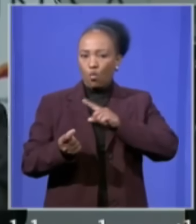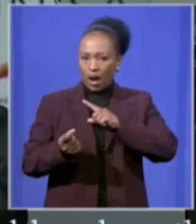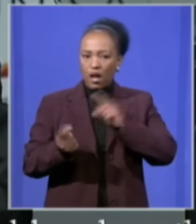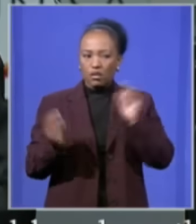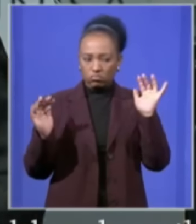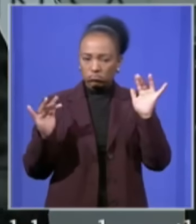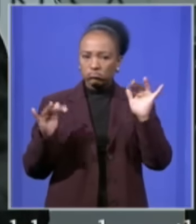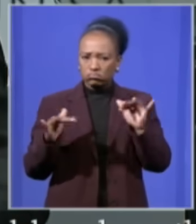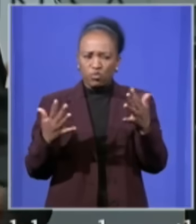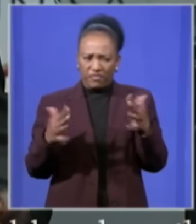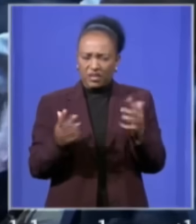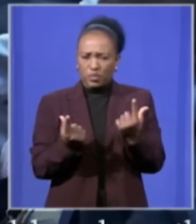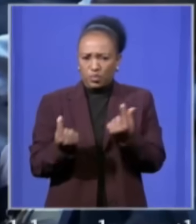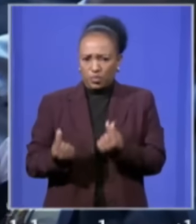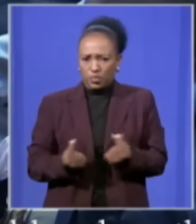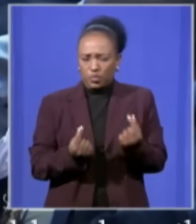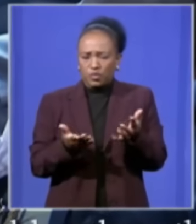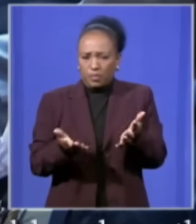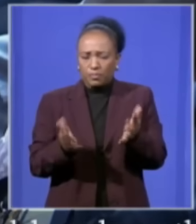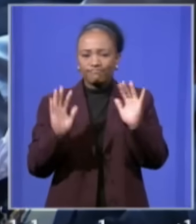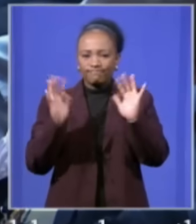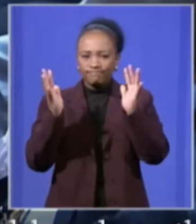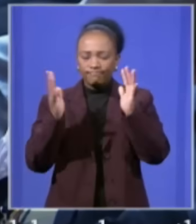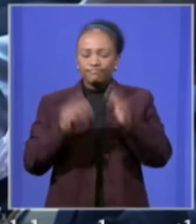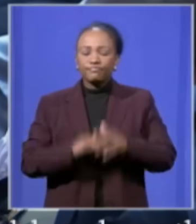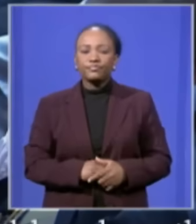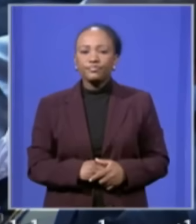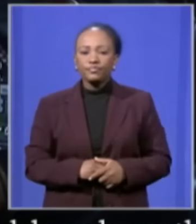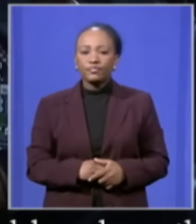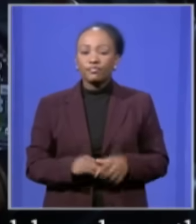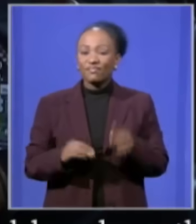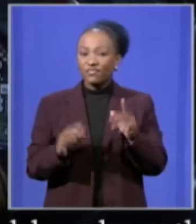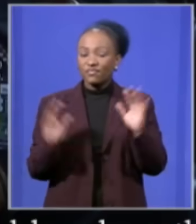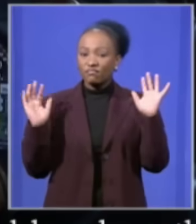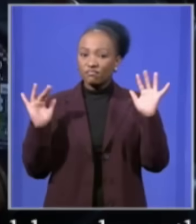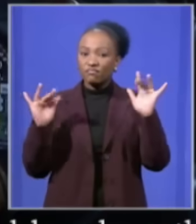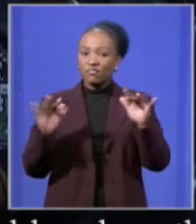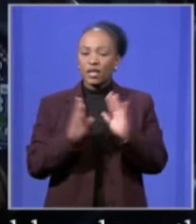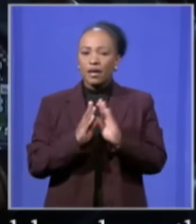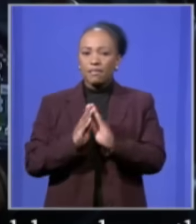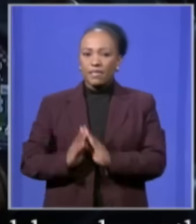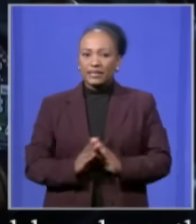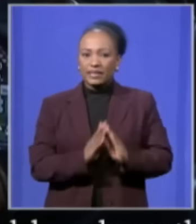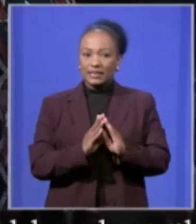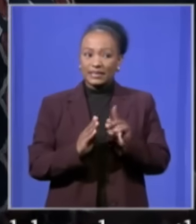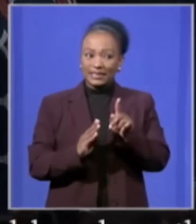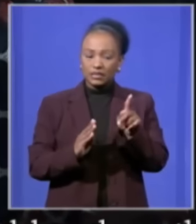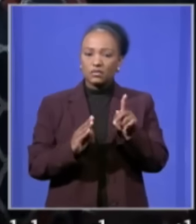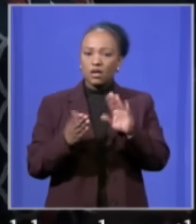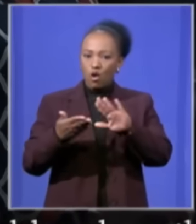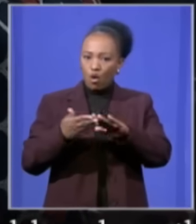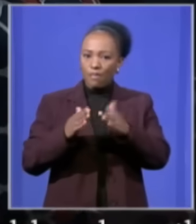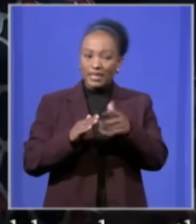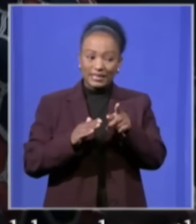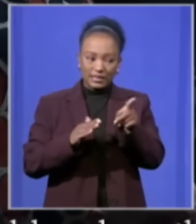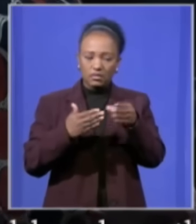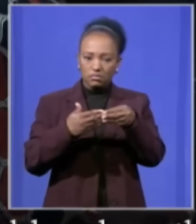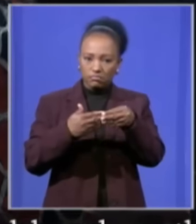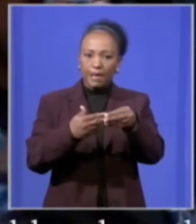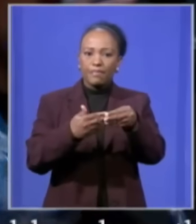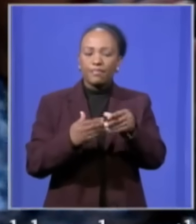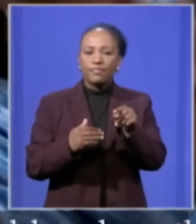did. O re go ya le ka dipeakanyo dipoledišano tše di a go etwa pele ke badudi. Mopresidente Ramaphosa o